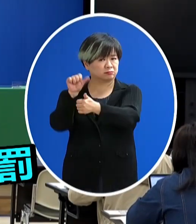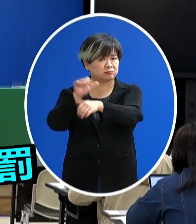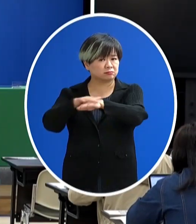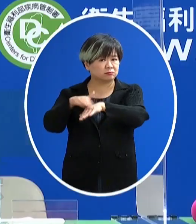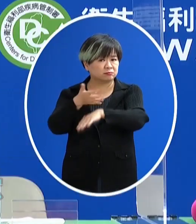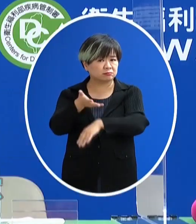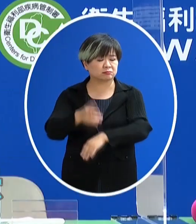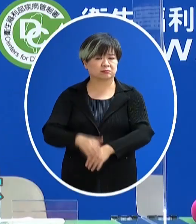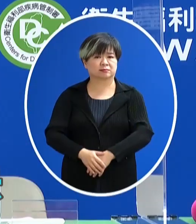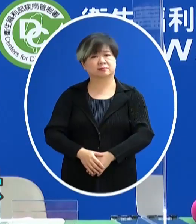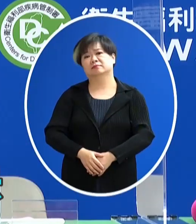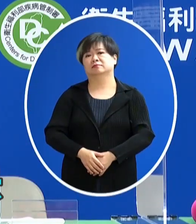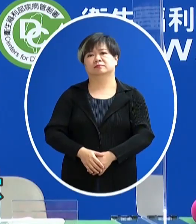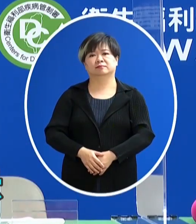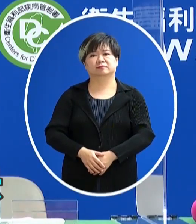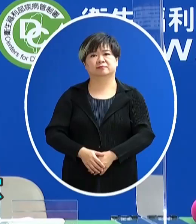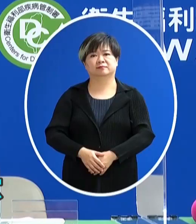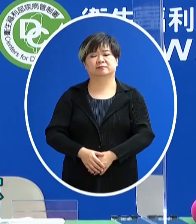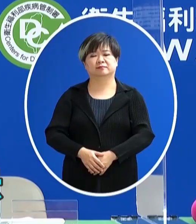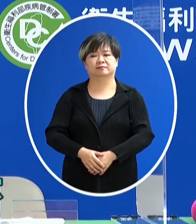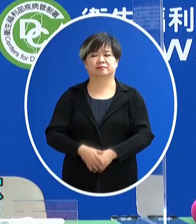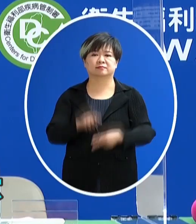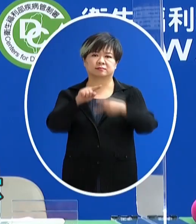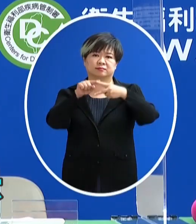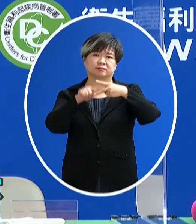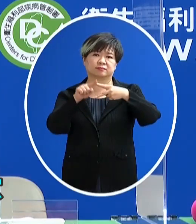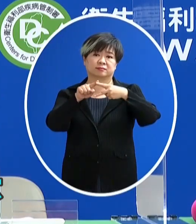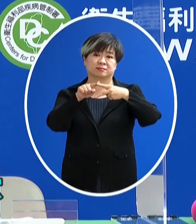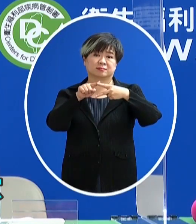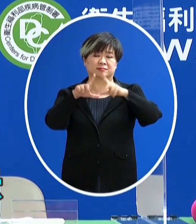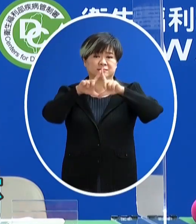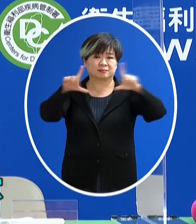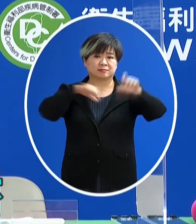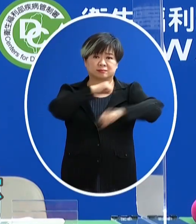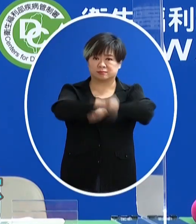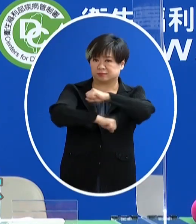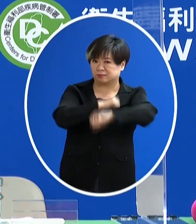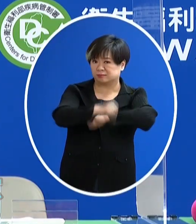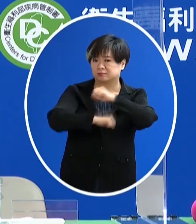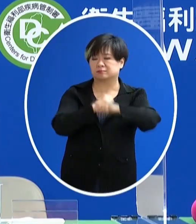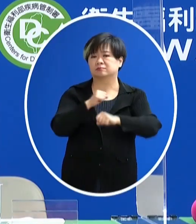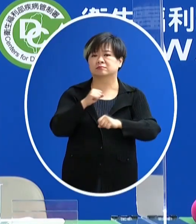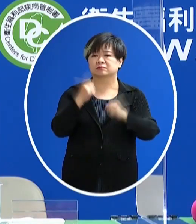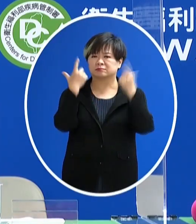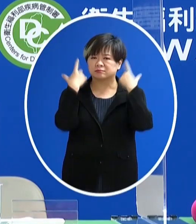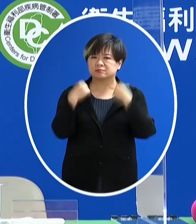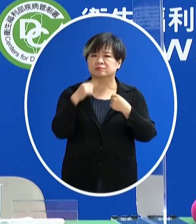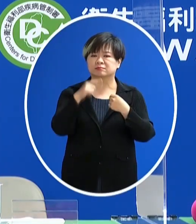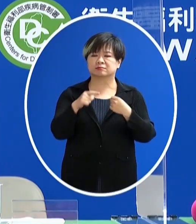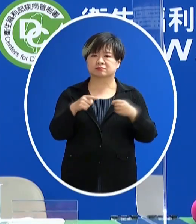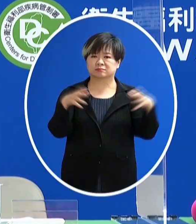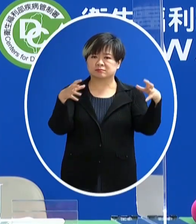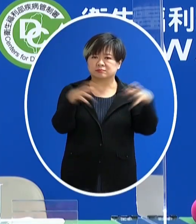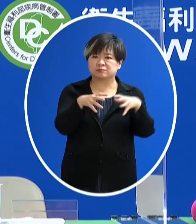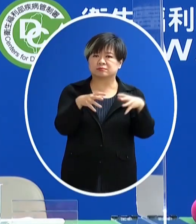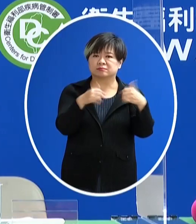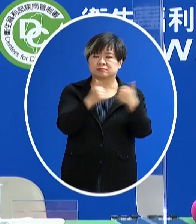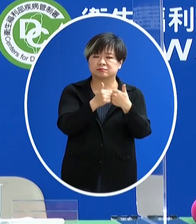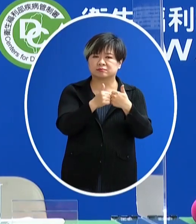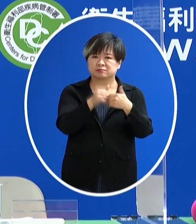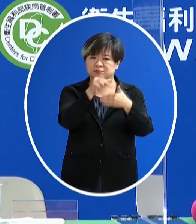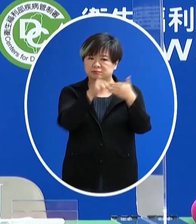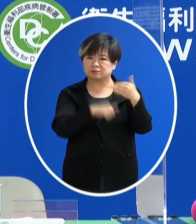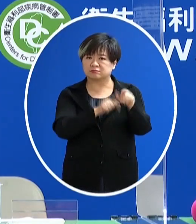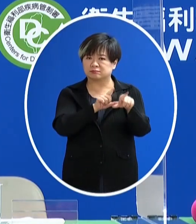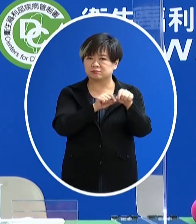谢。 好，就两个大型的活动哈，我们就本来就是在集会哈的指引里面